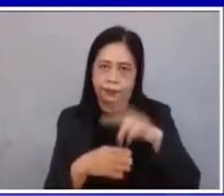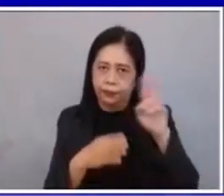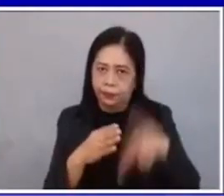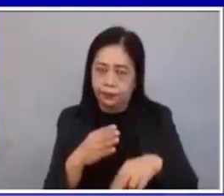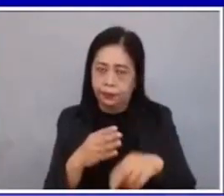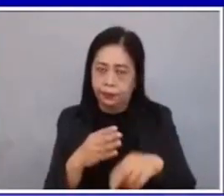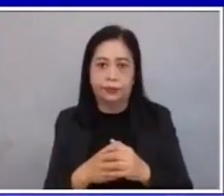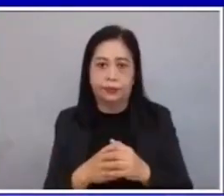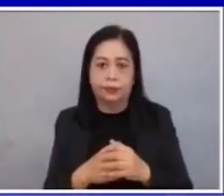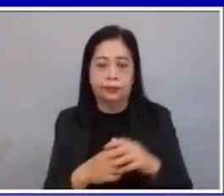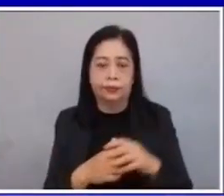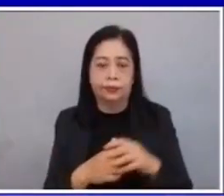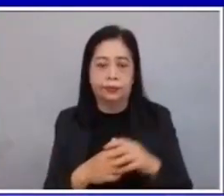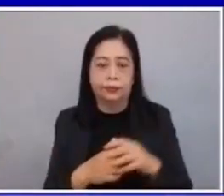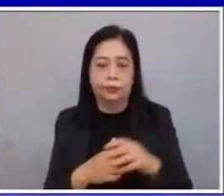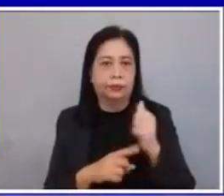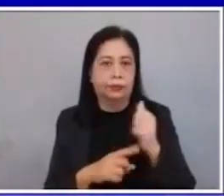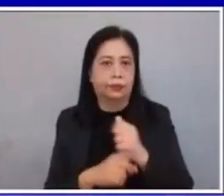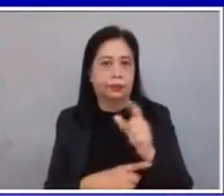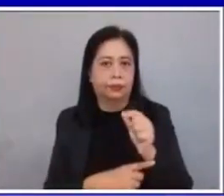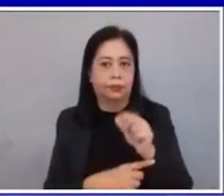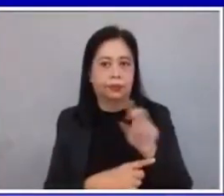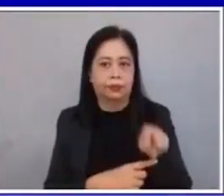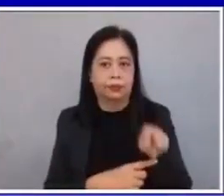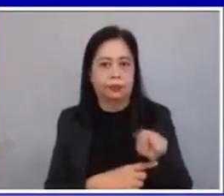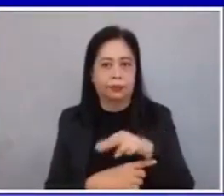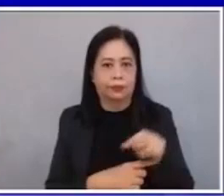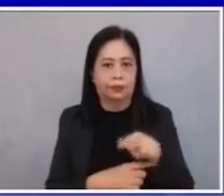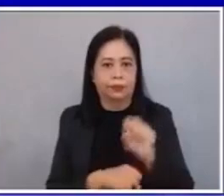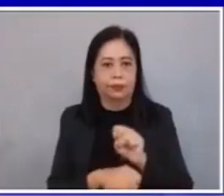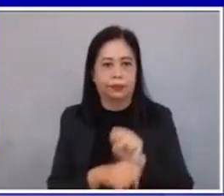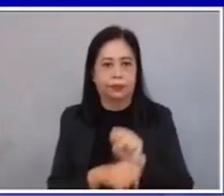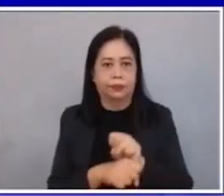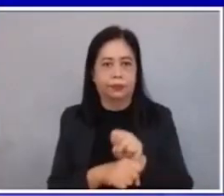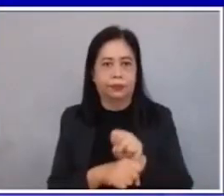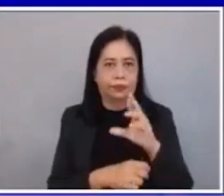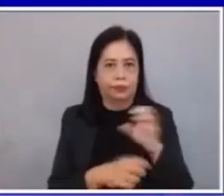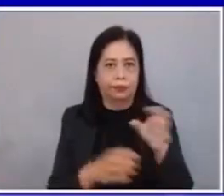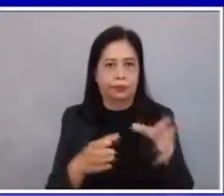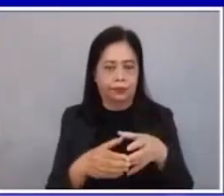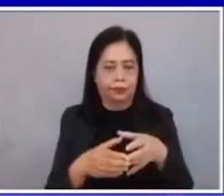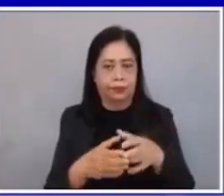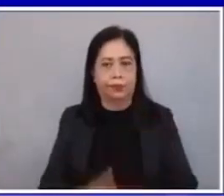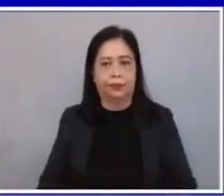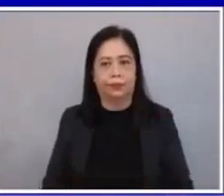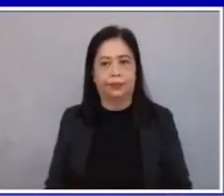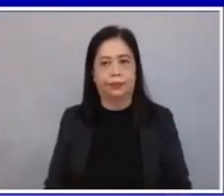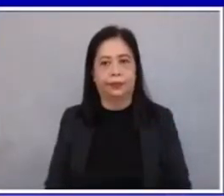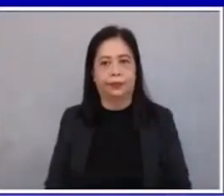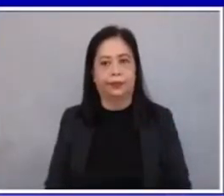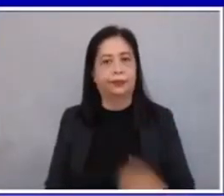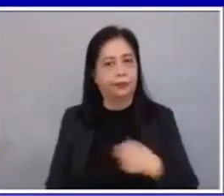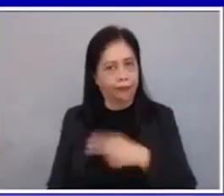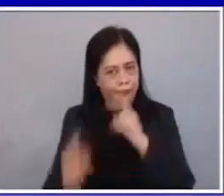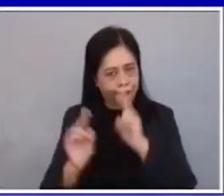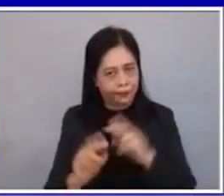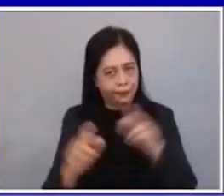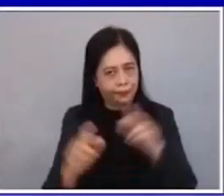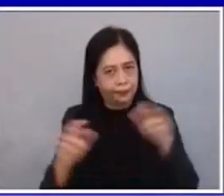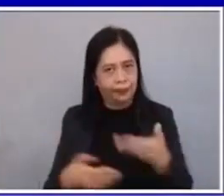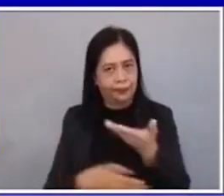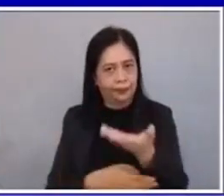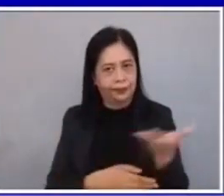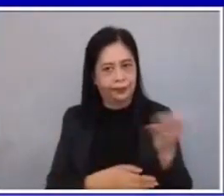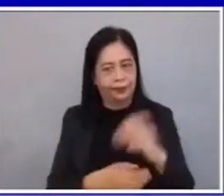August 2022 Labor Force Survey. Ikinararangal ko pong ipakilala sa inyo ang ating resource person, si